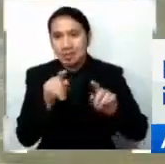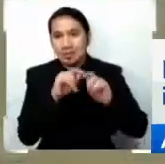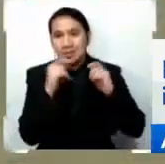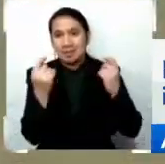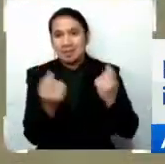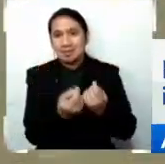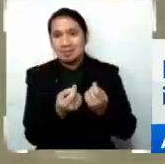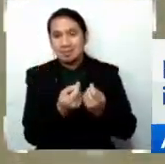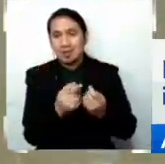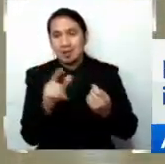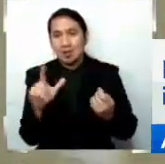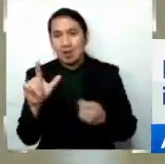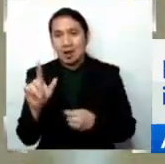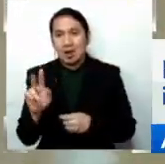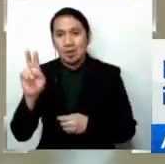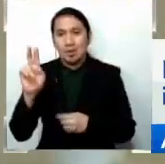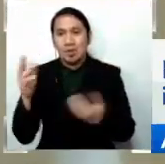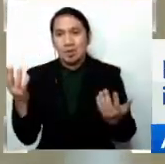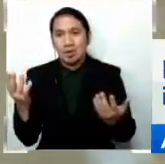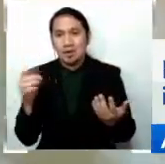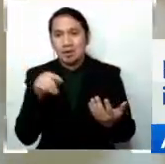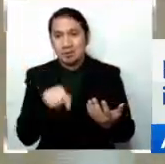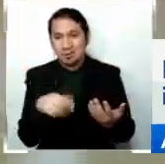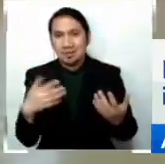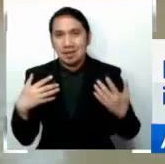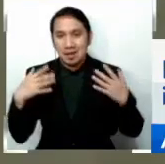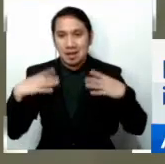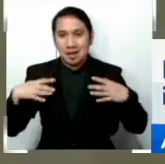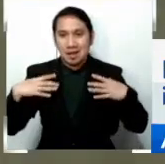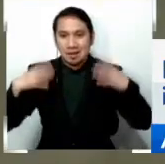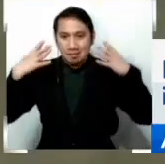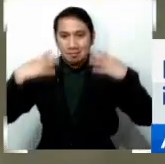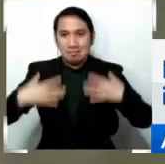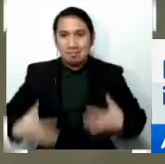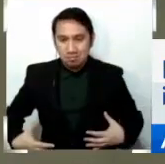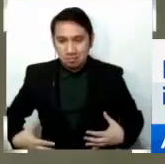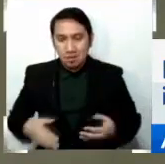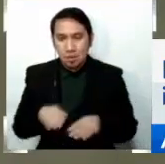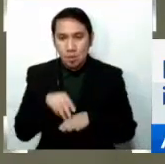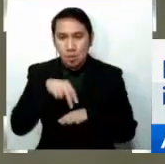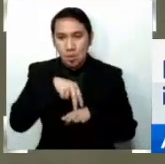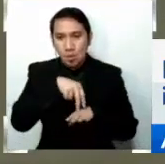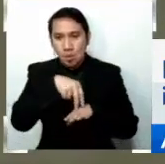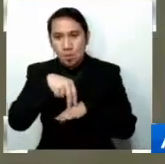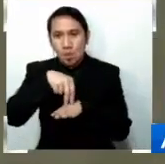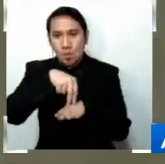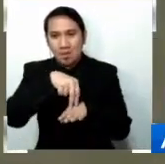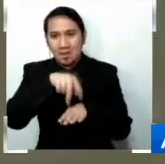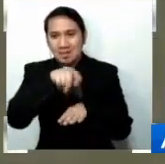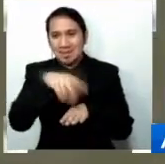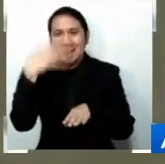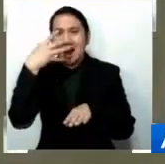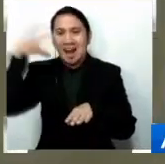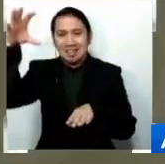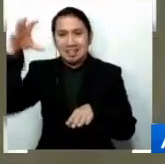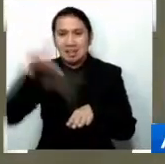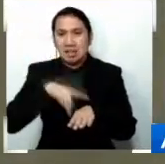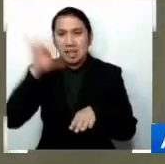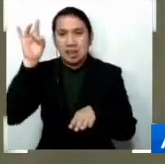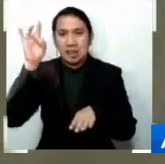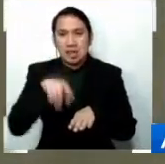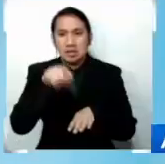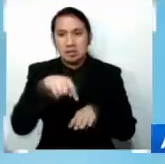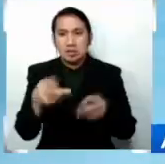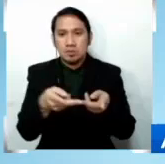Union. Naka-PPE pa sila habang sakay ng balsa. Bukod daw sa mainit, delikado rin ang lugar na pinupunta nila dahil